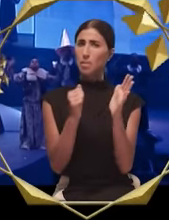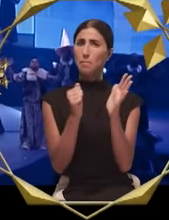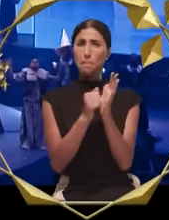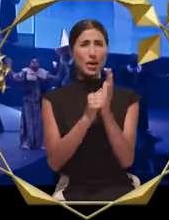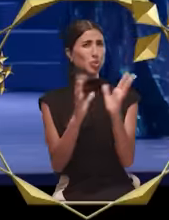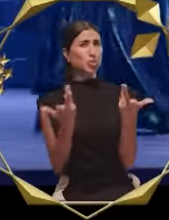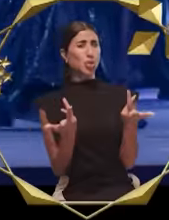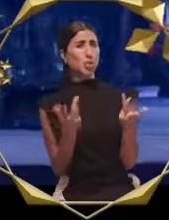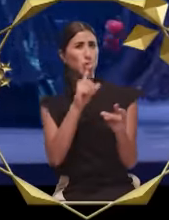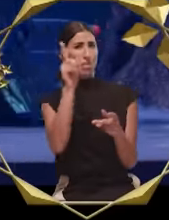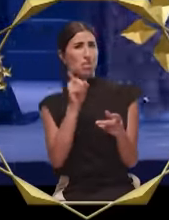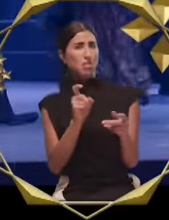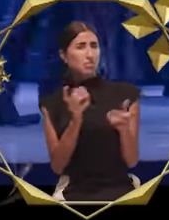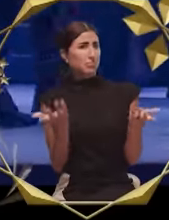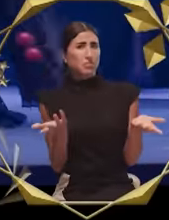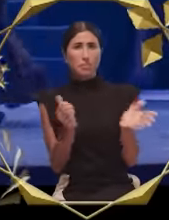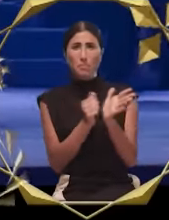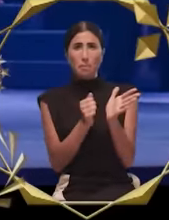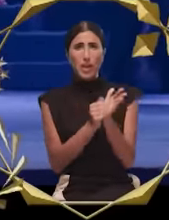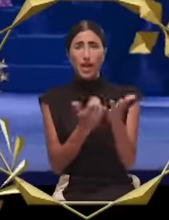والبيت ماذا يا